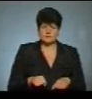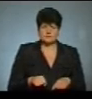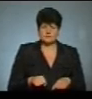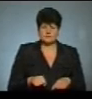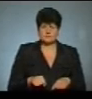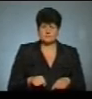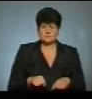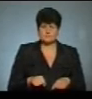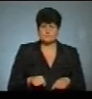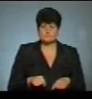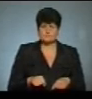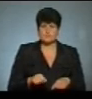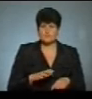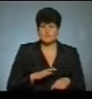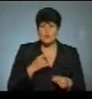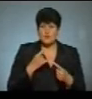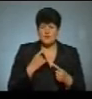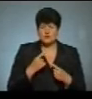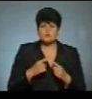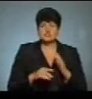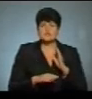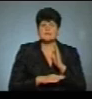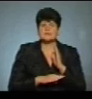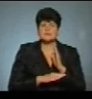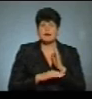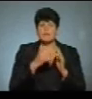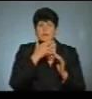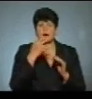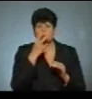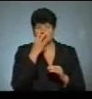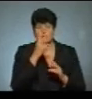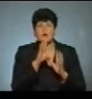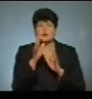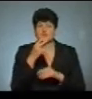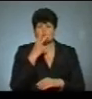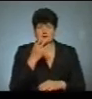можуть, кажуть інколи, що за дерев не видно лісу, або ж